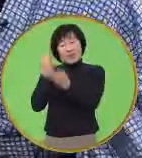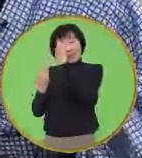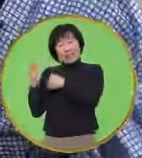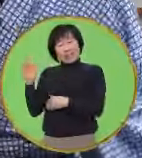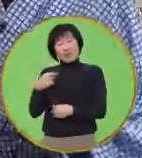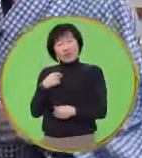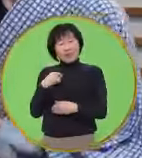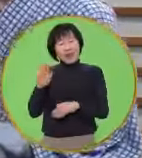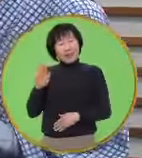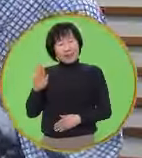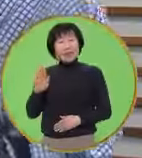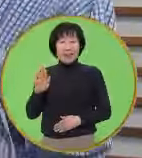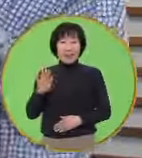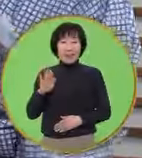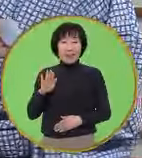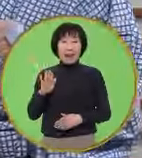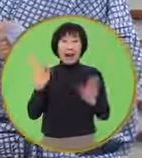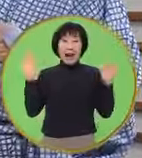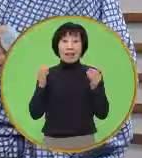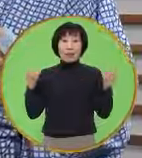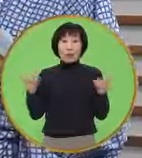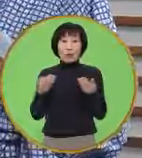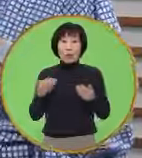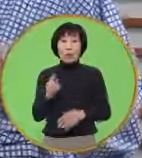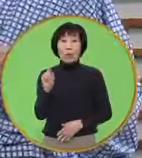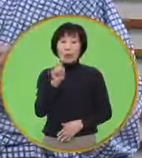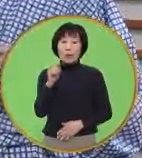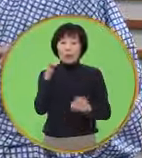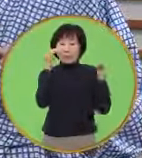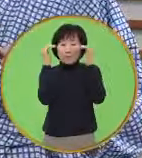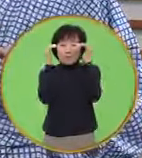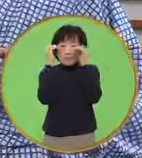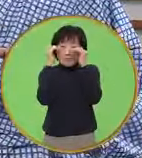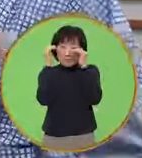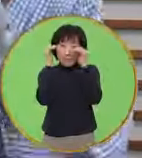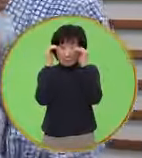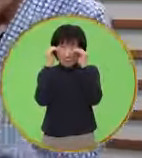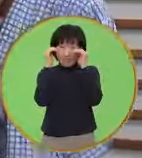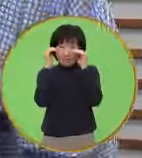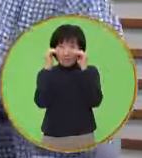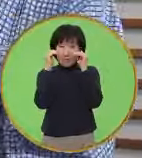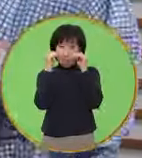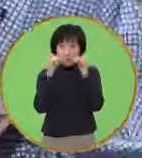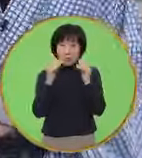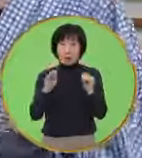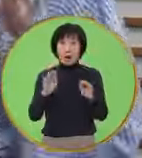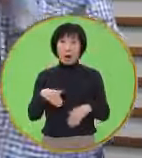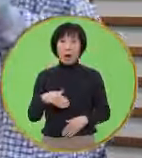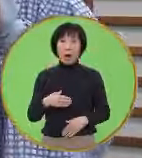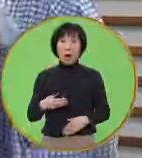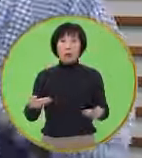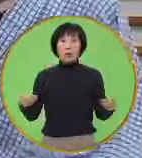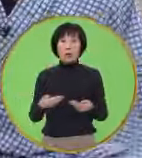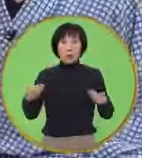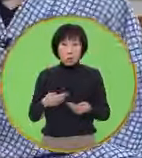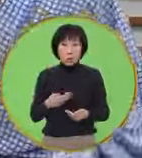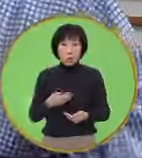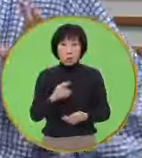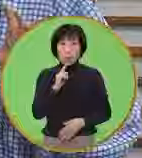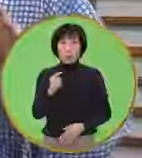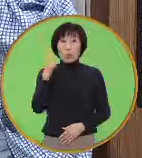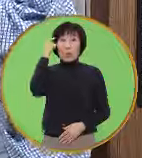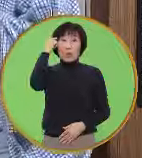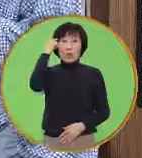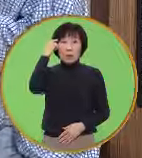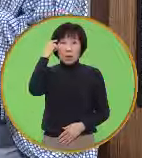があったもんよ。 赤子は泣くのが仕事です。 ベロベロベロベロ。 あれ、仕事で思い出した